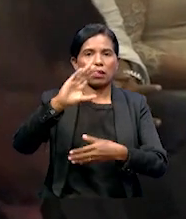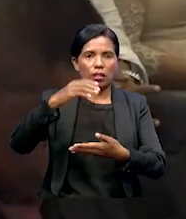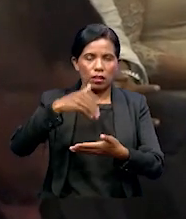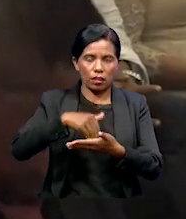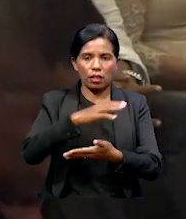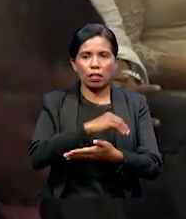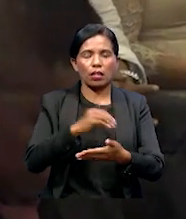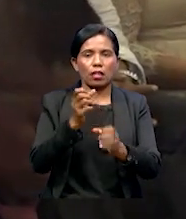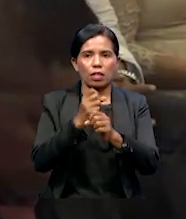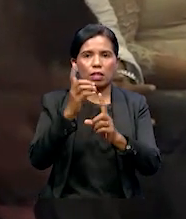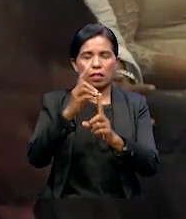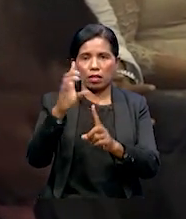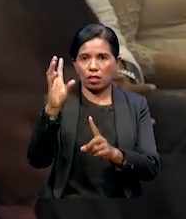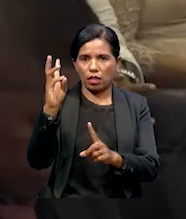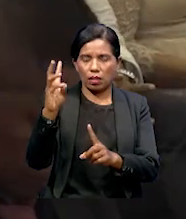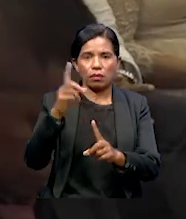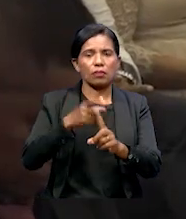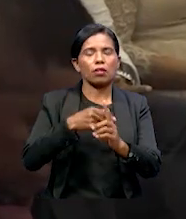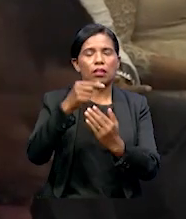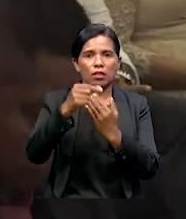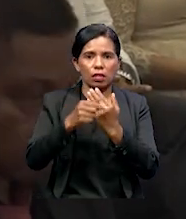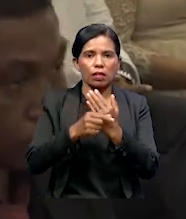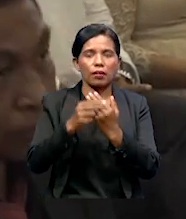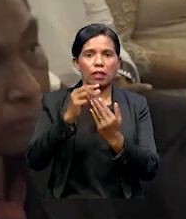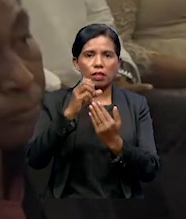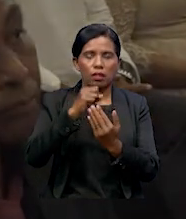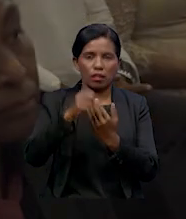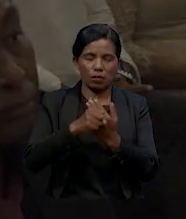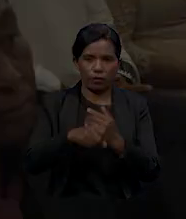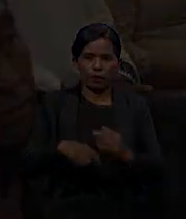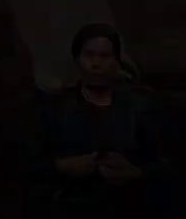setembro ne e ta se tolum. Abrão Amaral, Agustin da Costa, GMN.